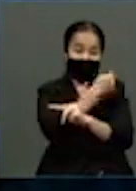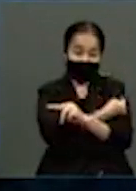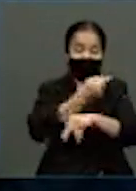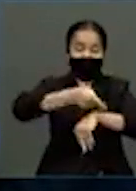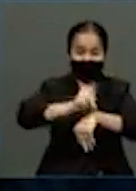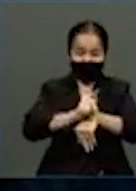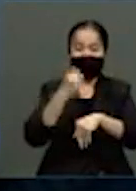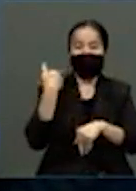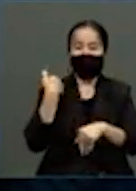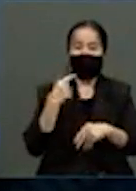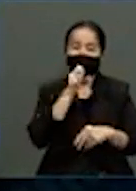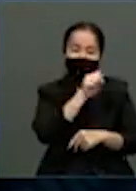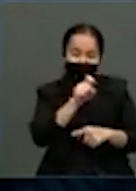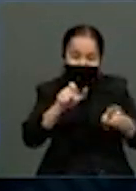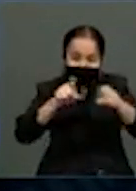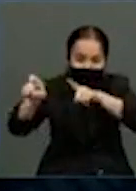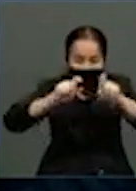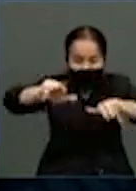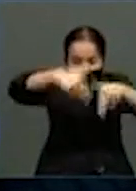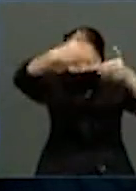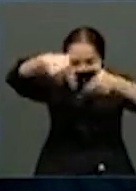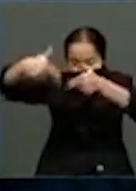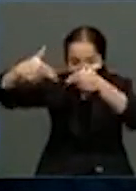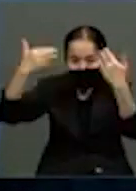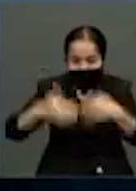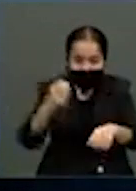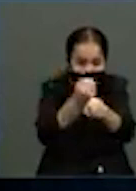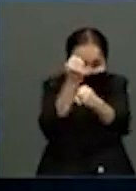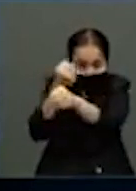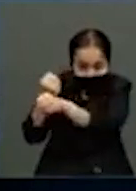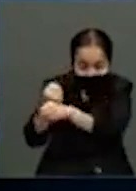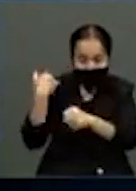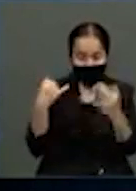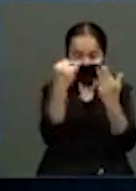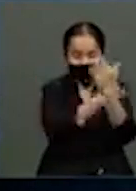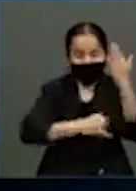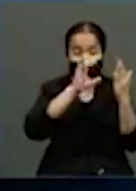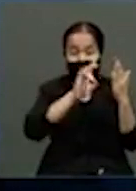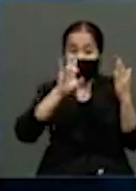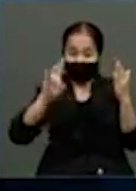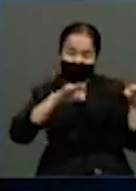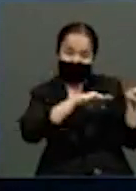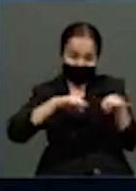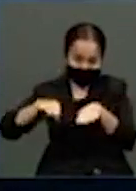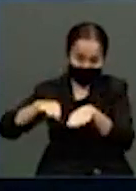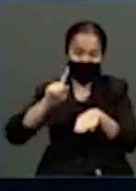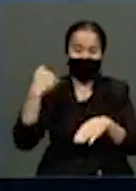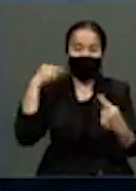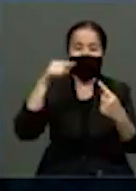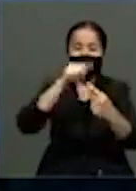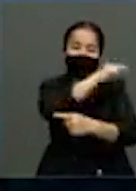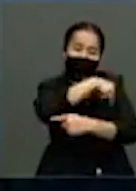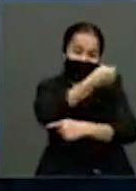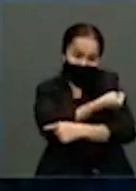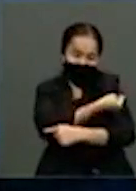ธารณสุขก็มีการซักซ้อมประชุมเทเลคอนเฟอเรนซ์กับ77จังหวัดนะครับกับทางนายแพทย์สจผู้ตรว